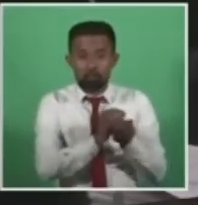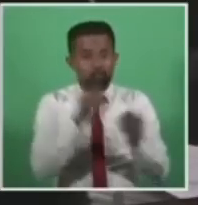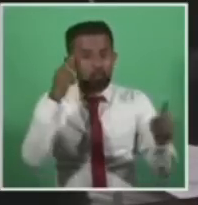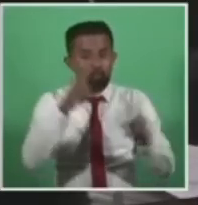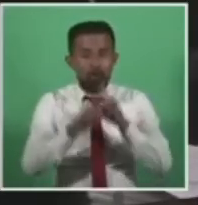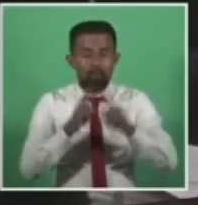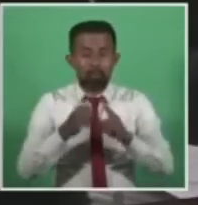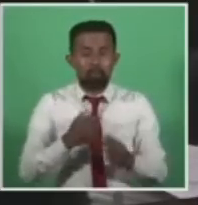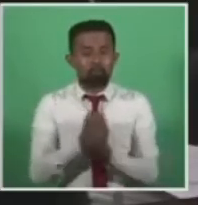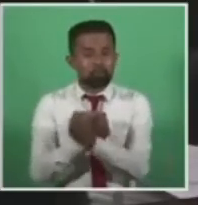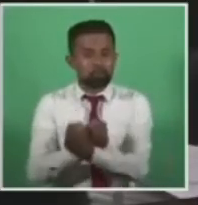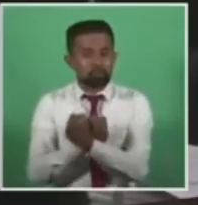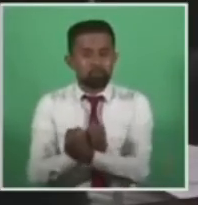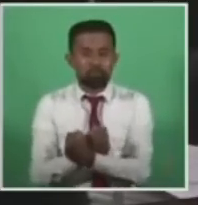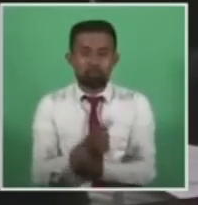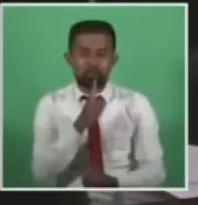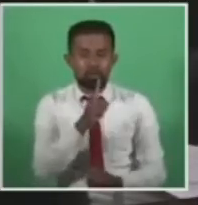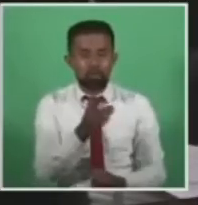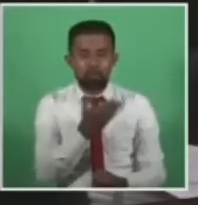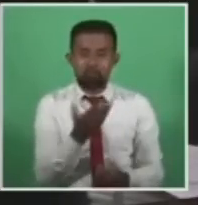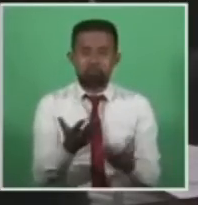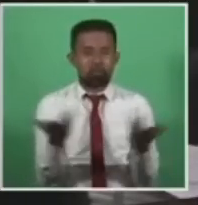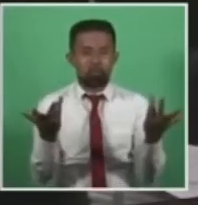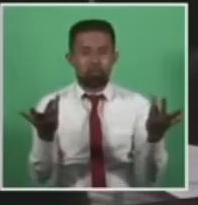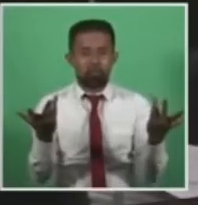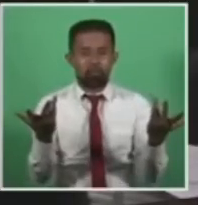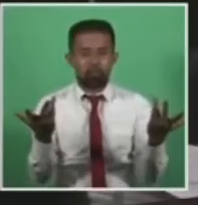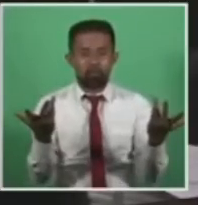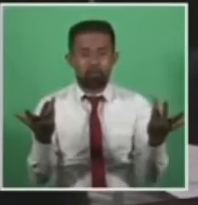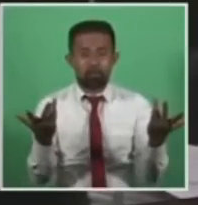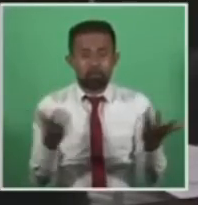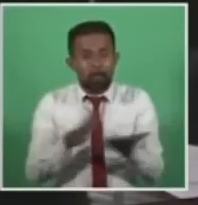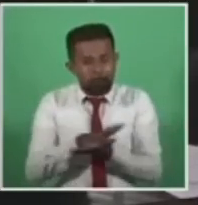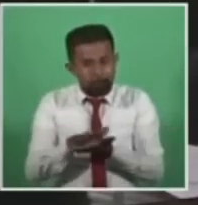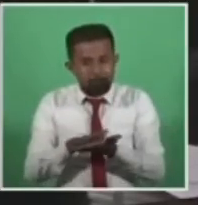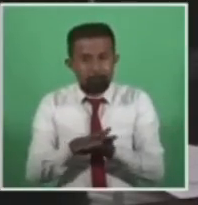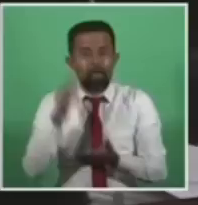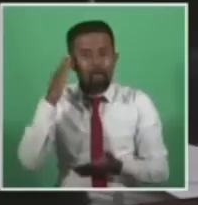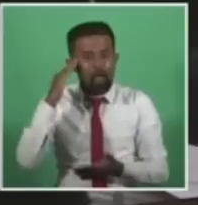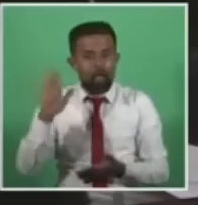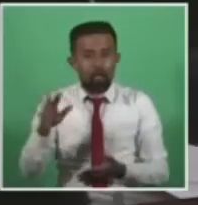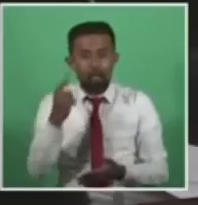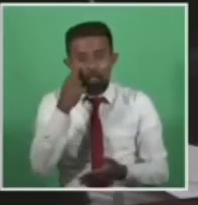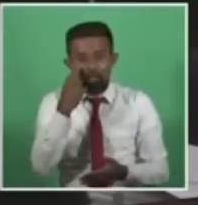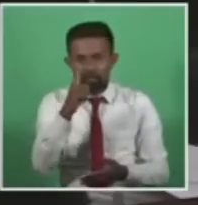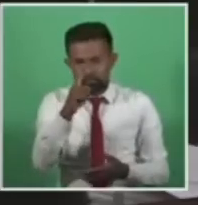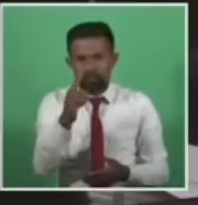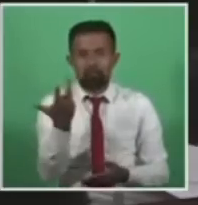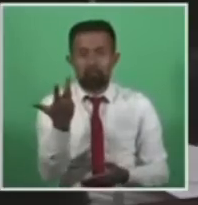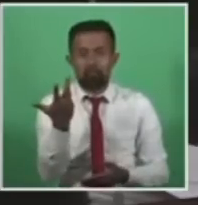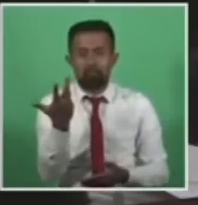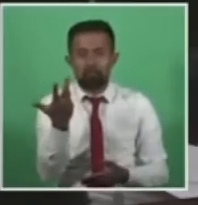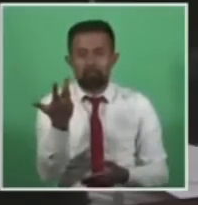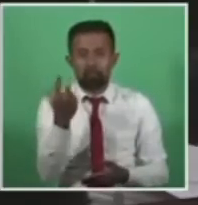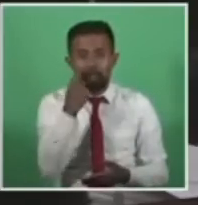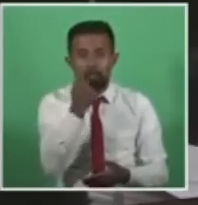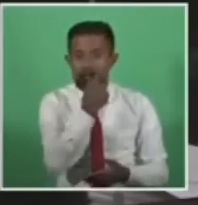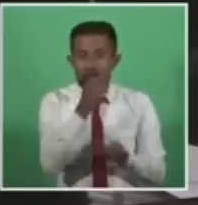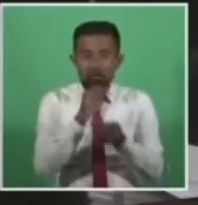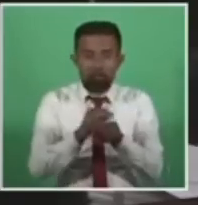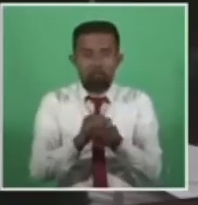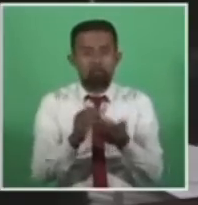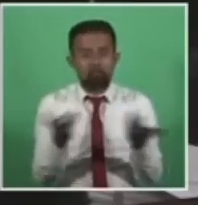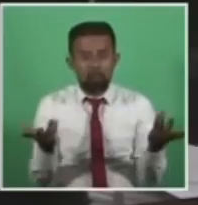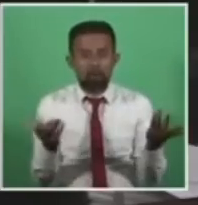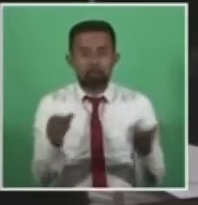මාව හිරේ දාන්න කියලා කියන්න පුළුවන්කමක් නැහැ. ඒ මොකද බොහොම පැහැදිලිව එතුමියගේත් ඇස් දෙකෙන් එකක් නැතුව ගියා. ඇස් දෙක බේරගන්න බැරි